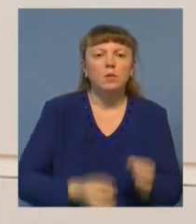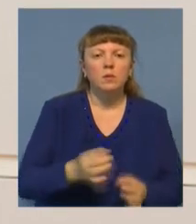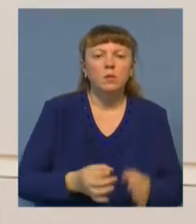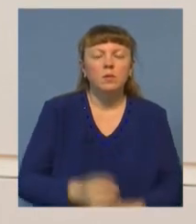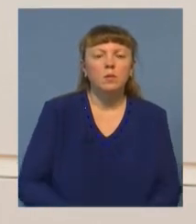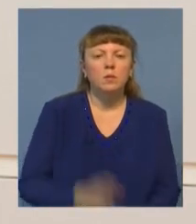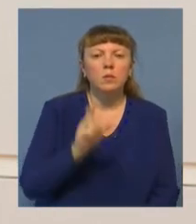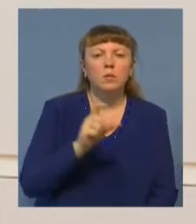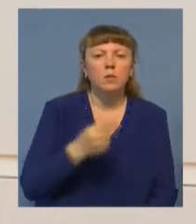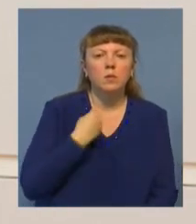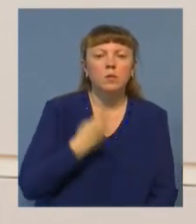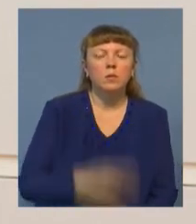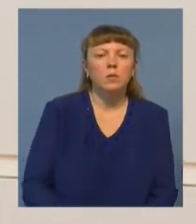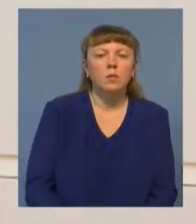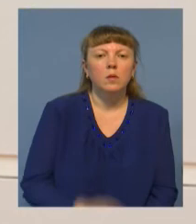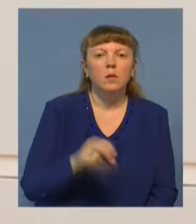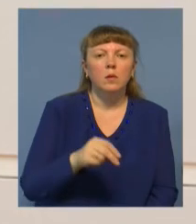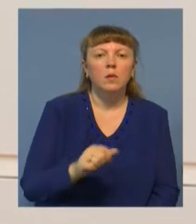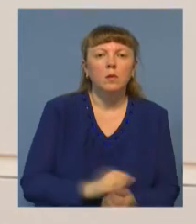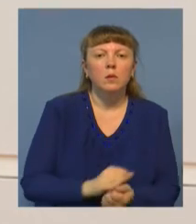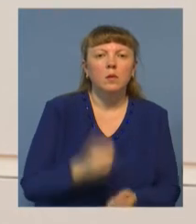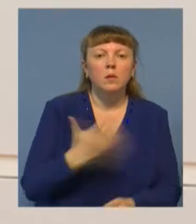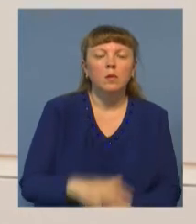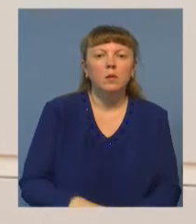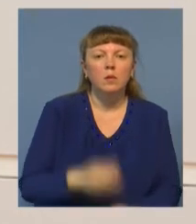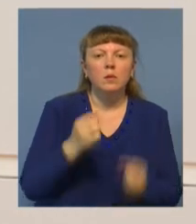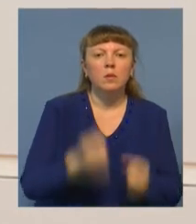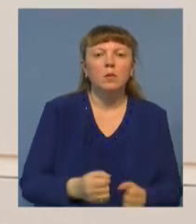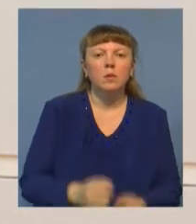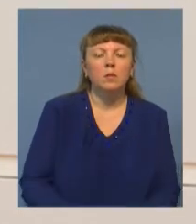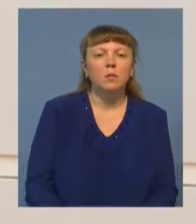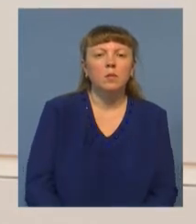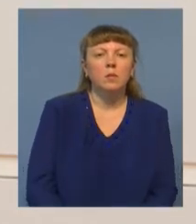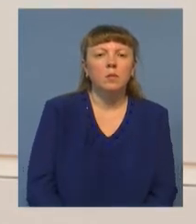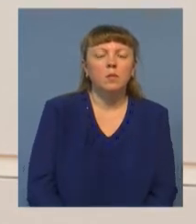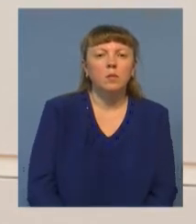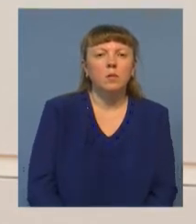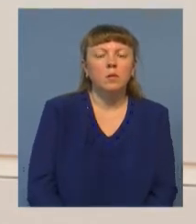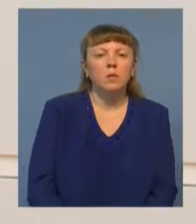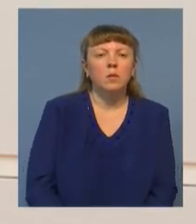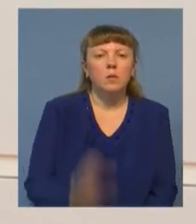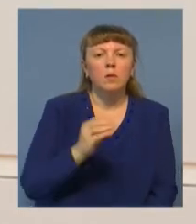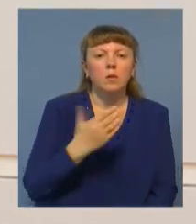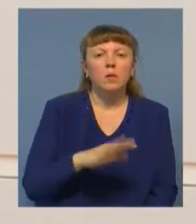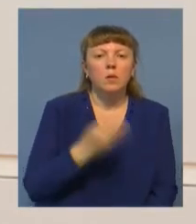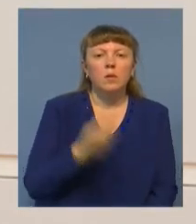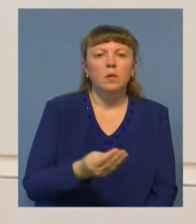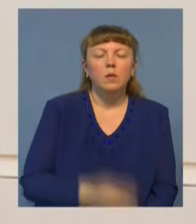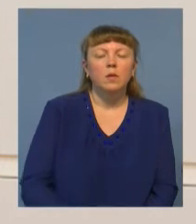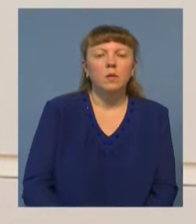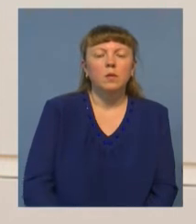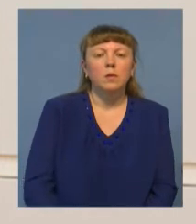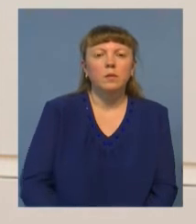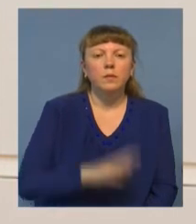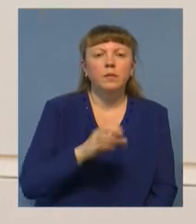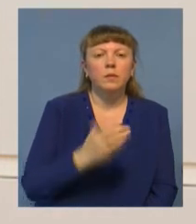Хотя гражданин должен, получив эти документы, с установлением стажа, который ему был рассчитан,